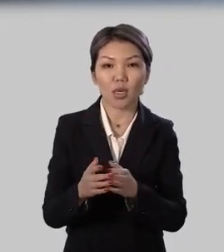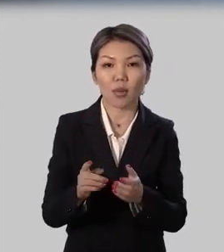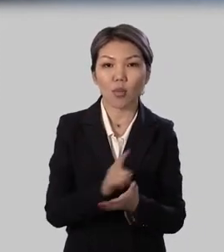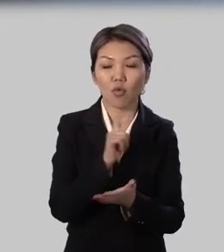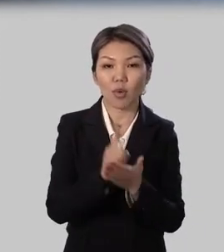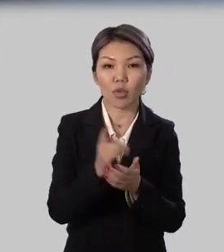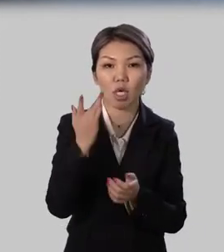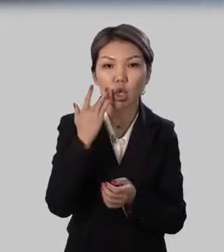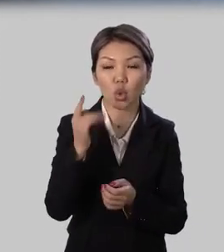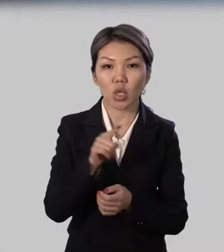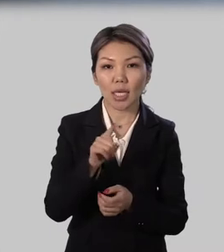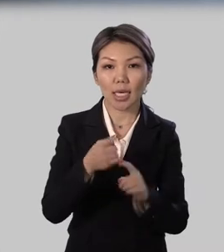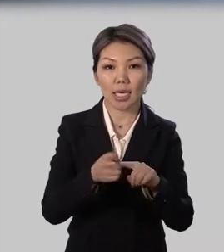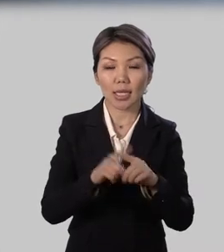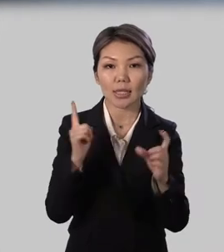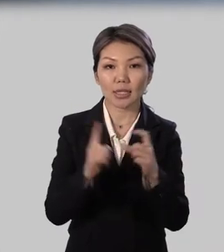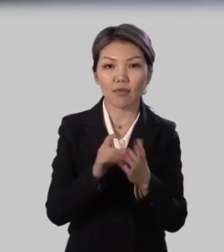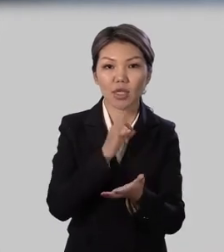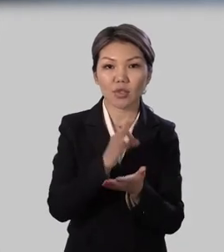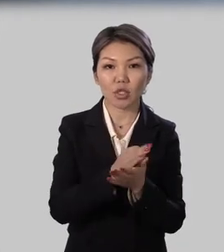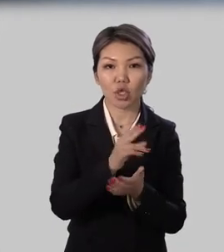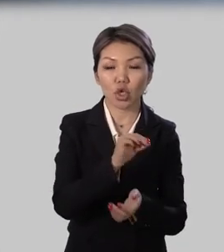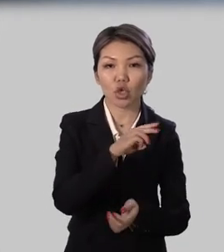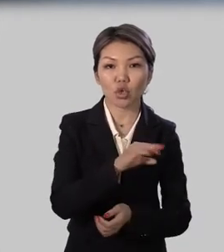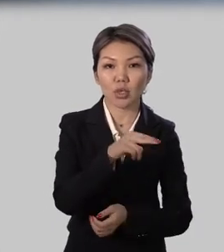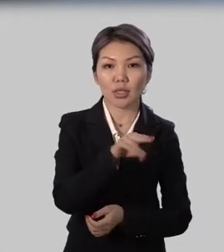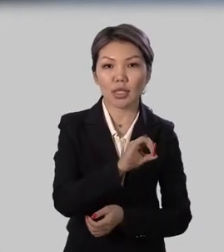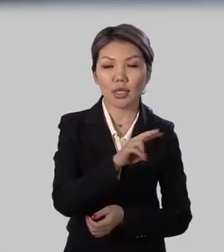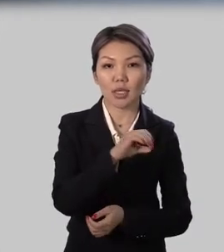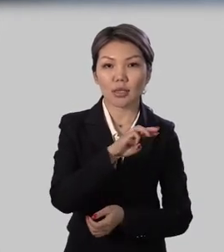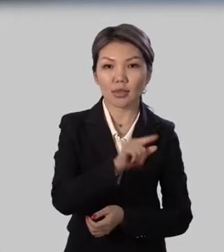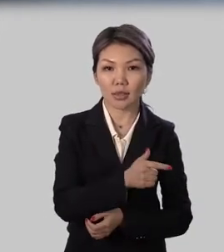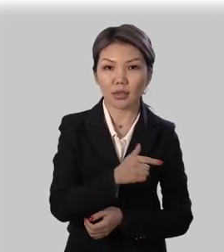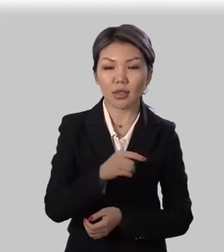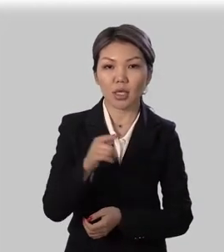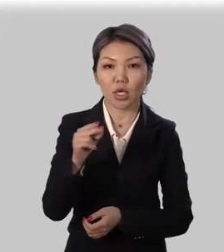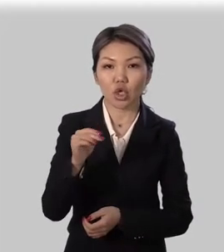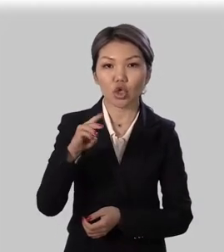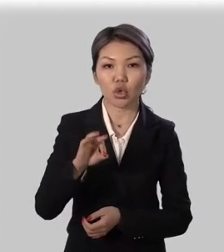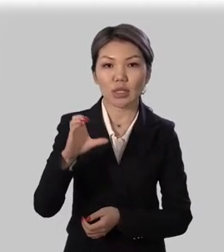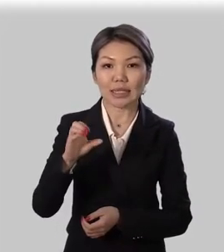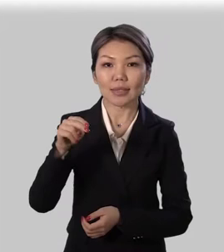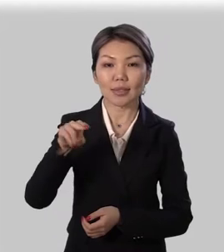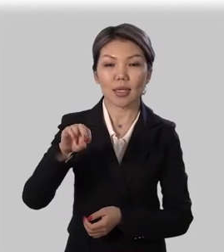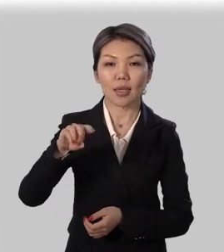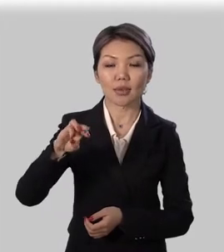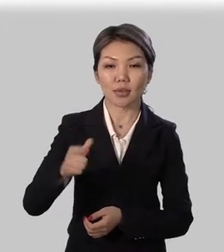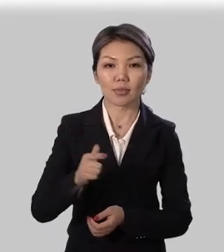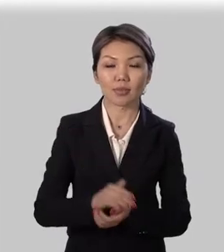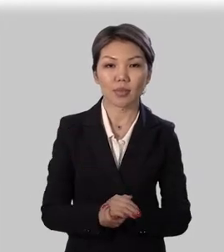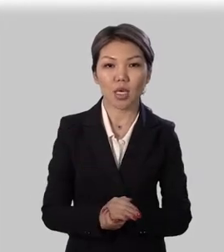на которой они отвечают что делать или что делать мартышка что